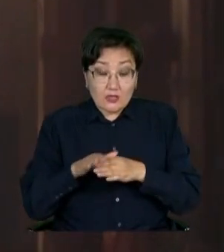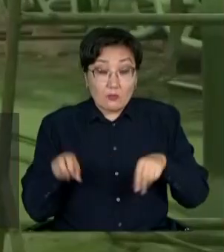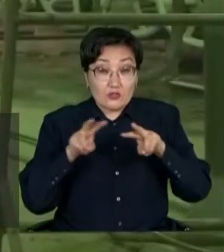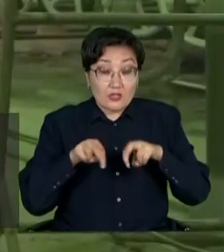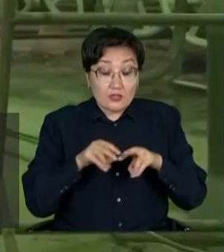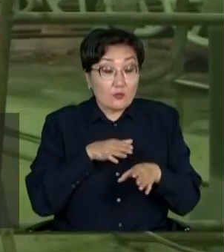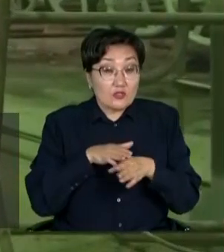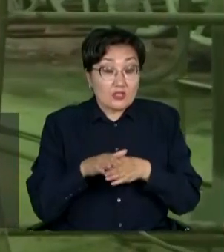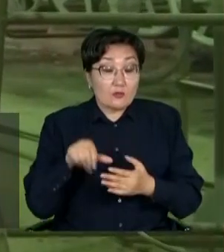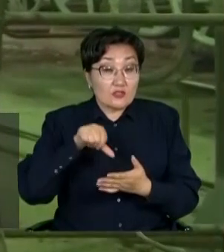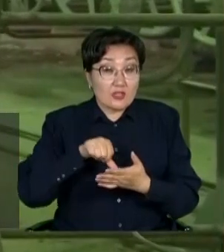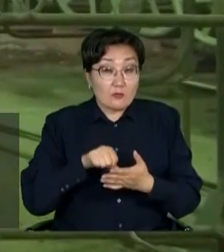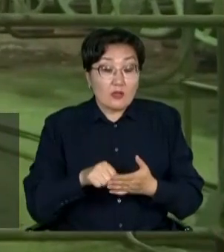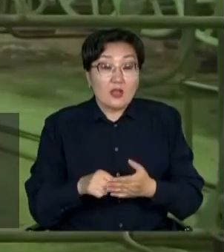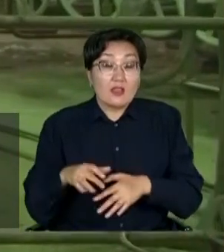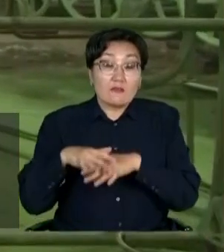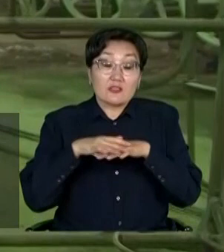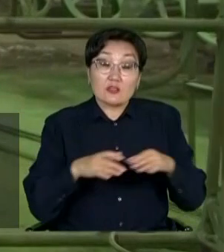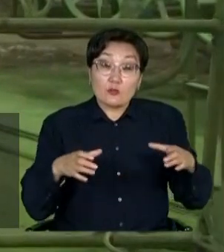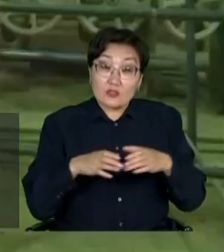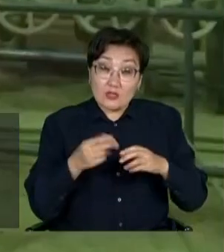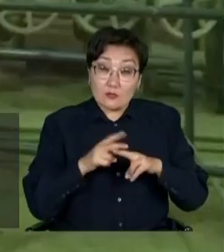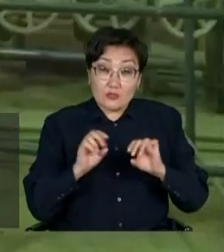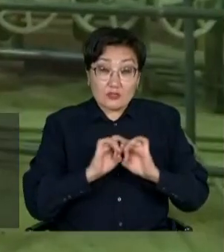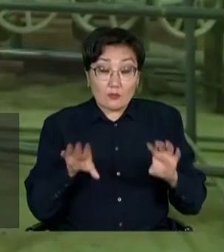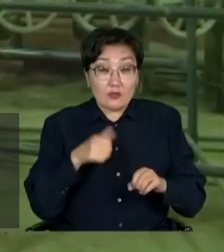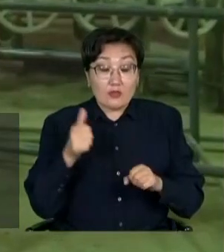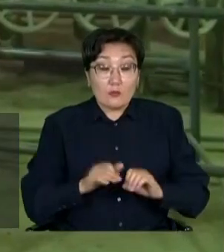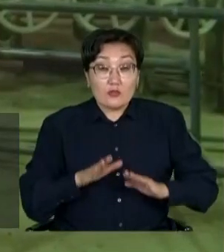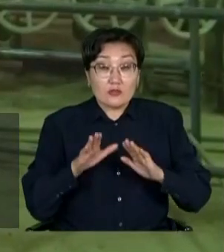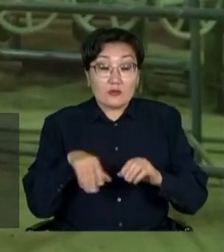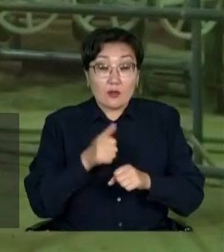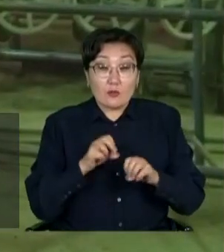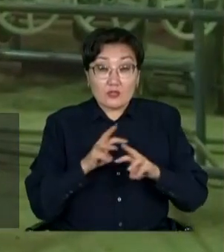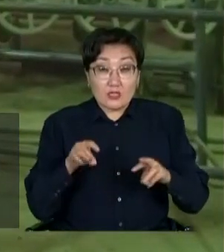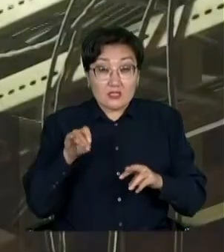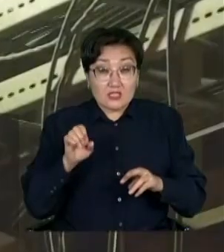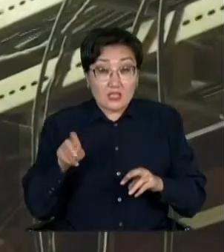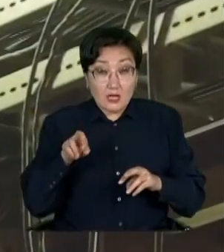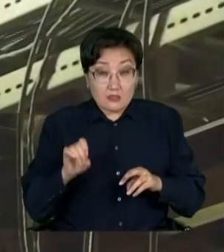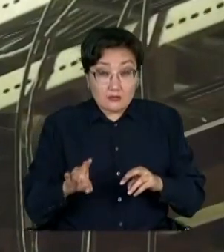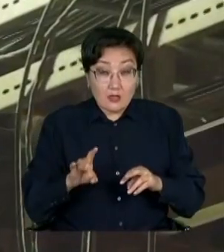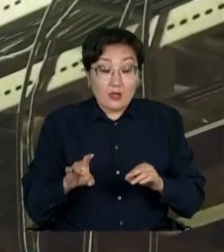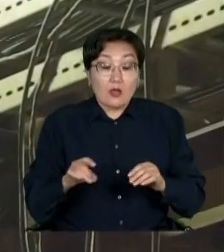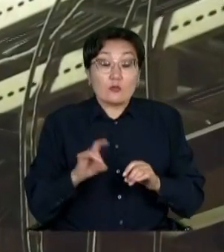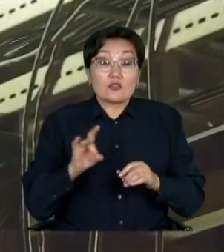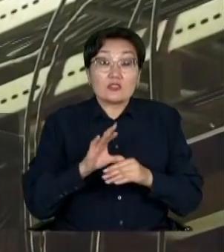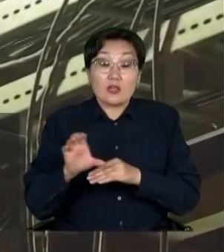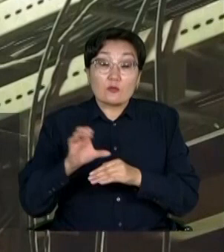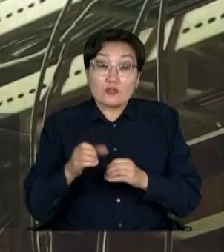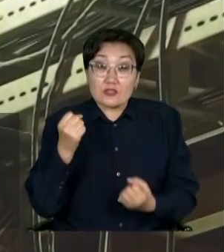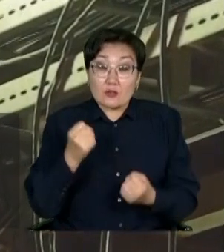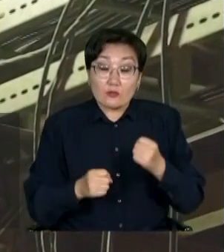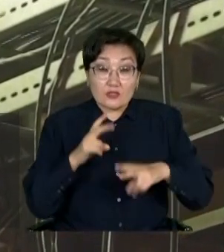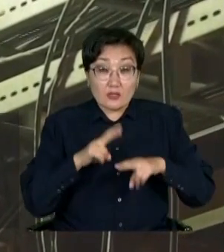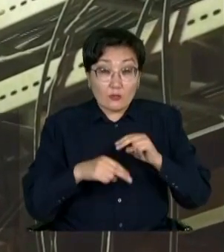Мониторинг осуществляют члены инвестиционного штаба. Об этом рассказал первый заместитель премьер-министра Роман Скляр. Объем производства